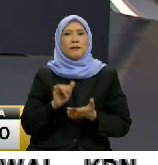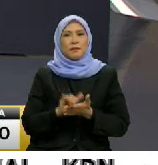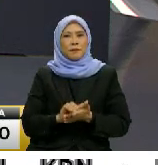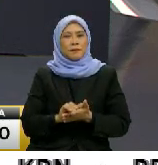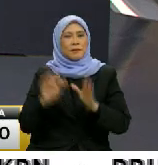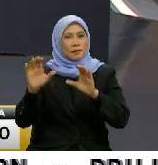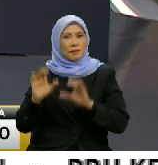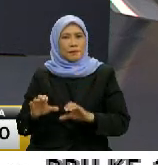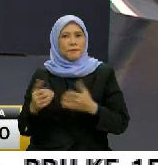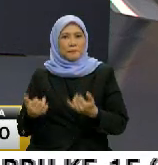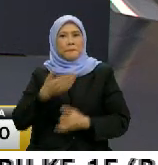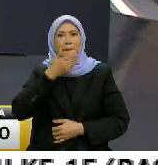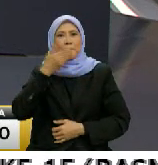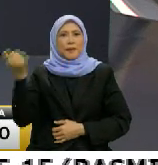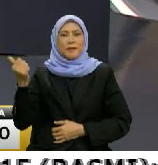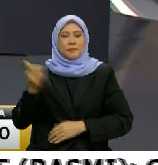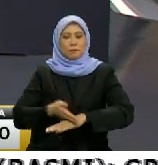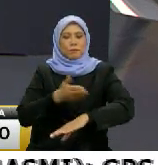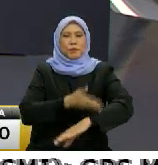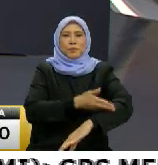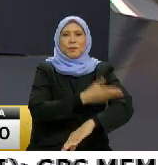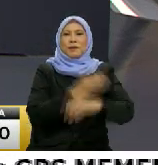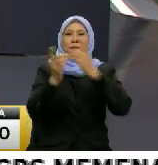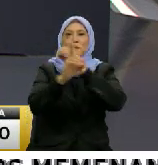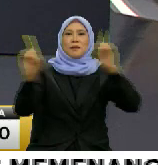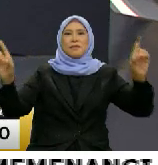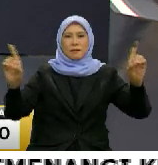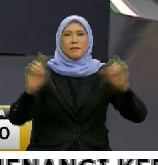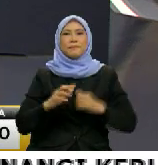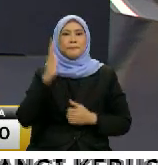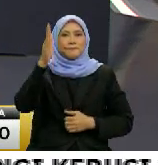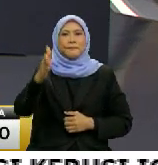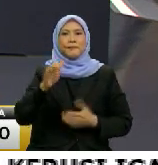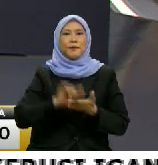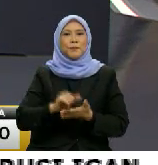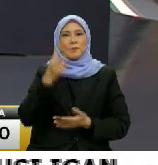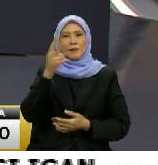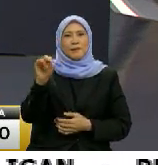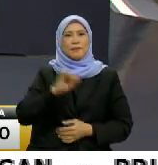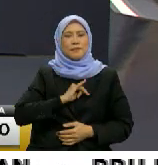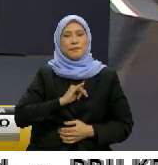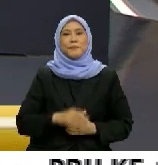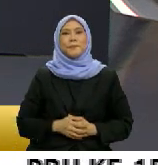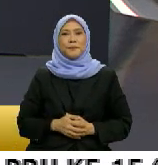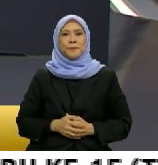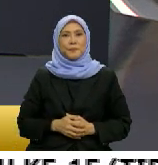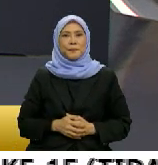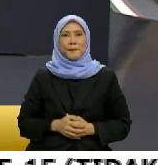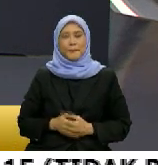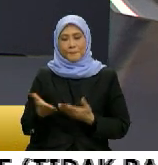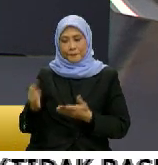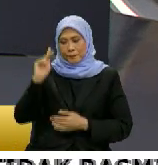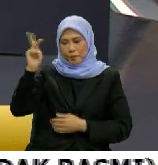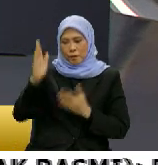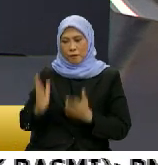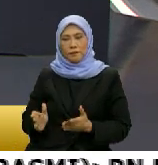step towards better apa improved democratic attainment lah dalam masa akan datang. Itu pandangan saya. Bagi Prof, apabila